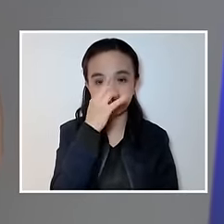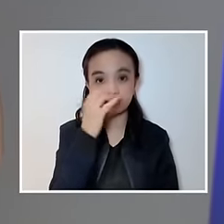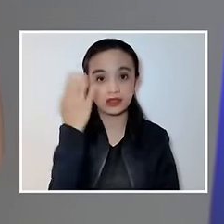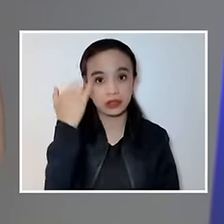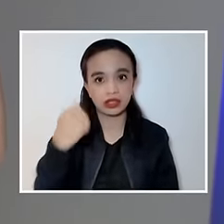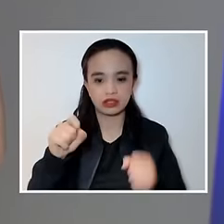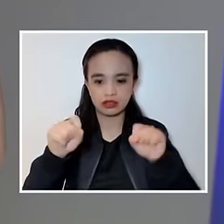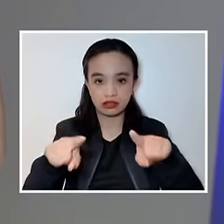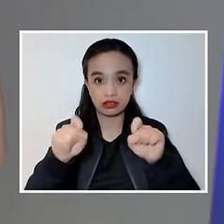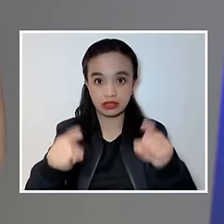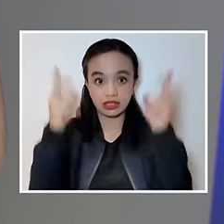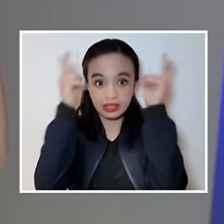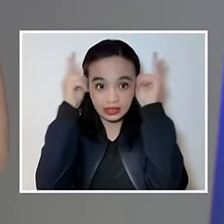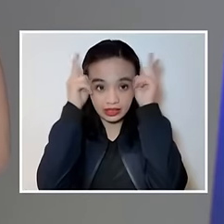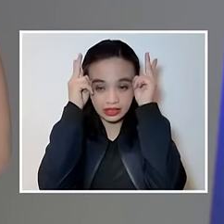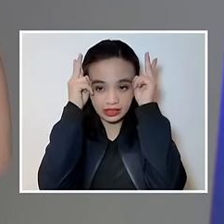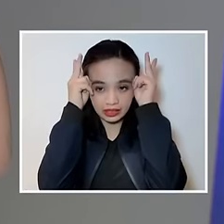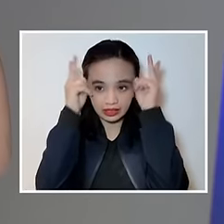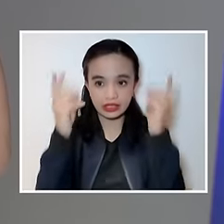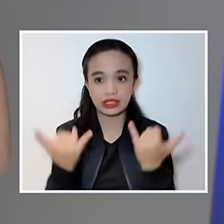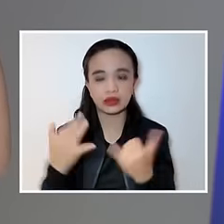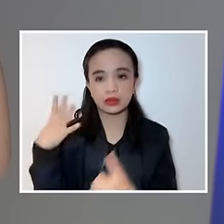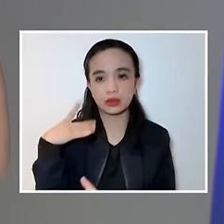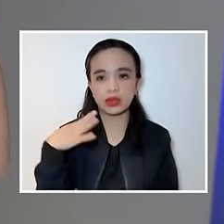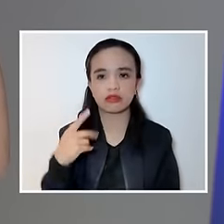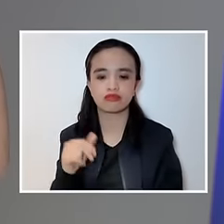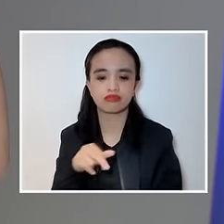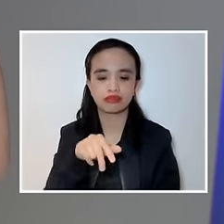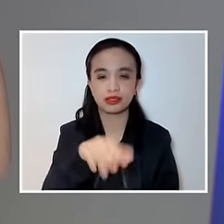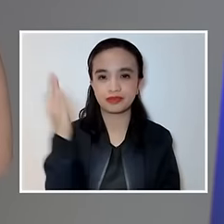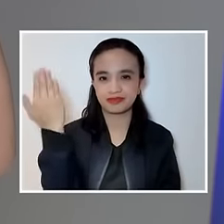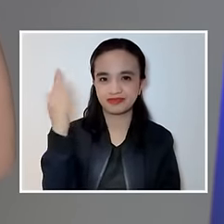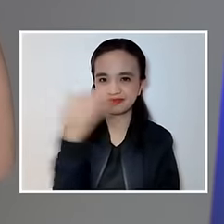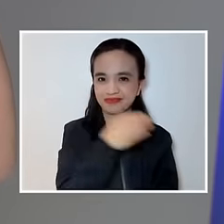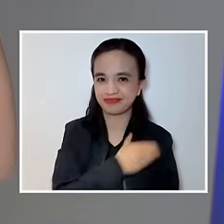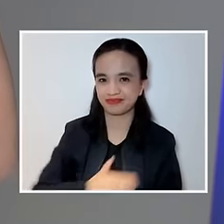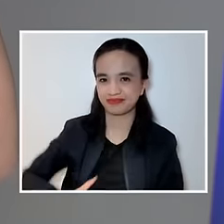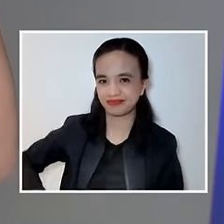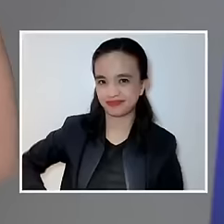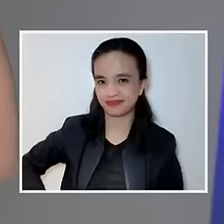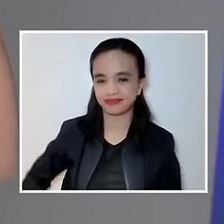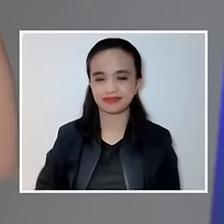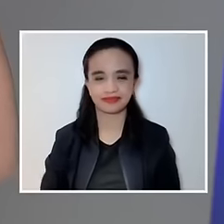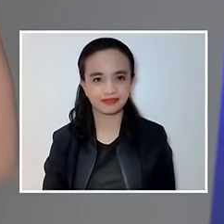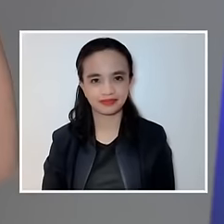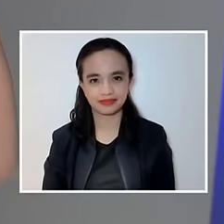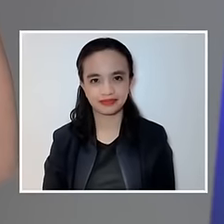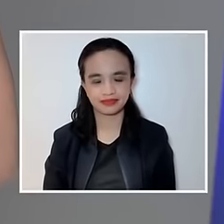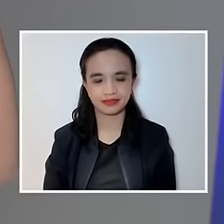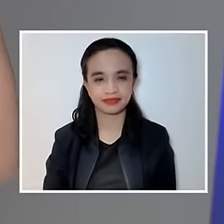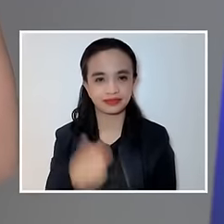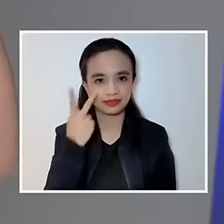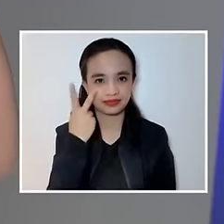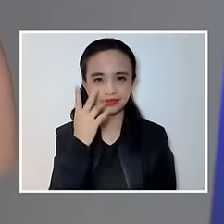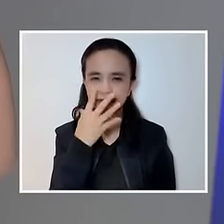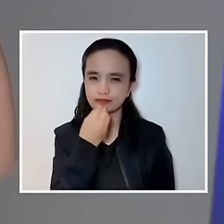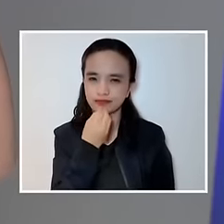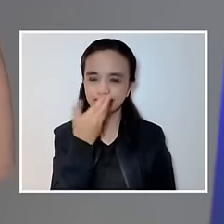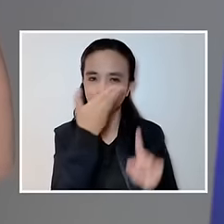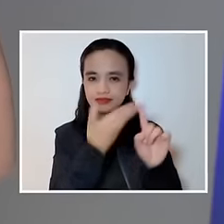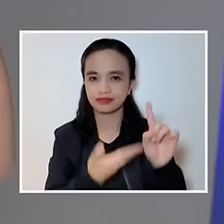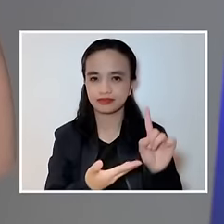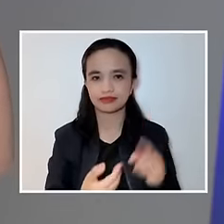tindera ng gulay, aabangan na ang kanyang pagrampa sa Miss Universe Philippines pageant. Kilalanin siya sa pagpapatrol ni